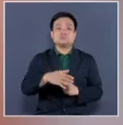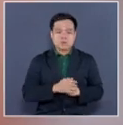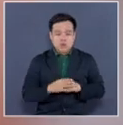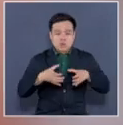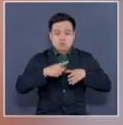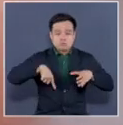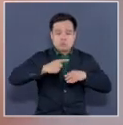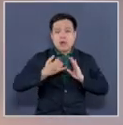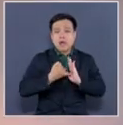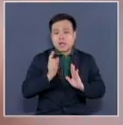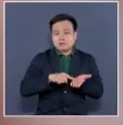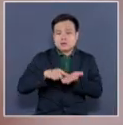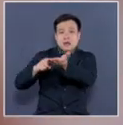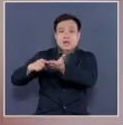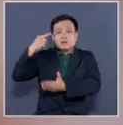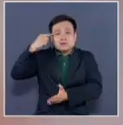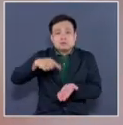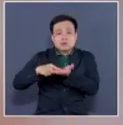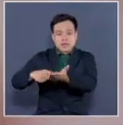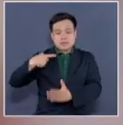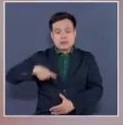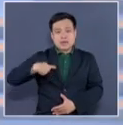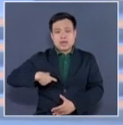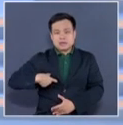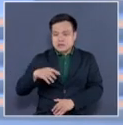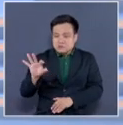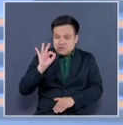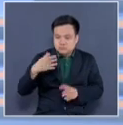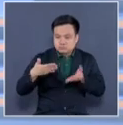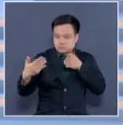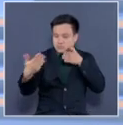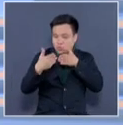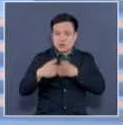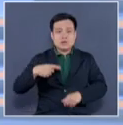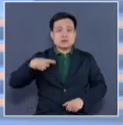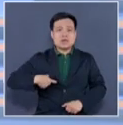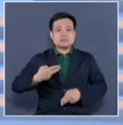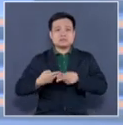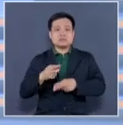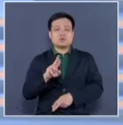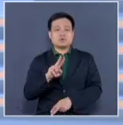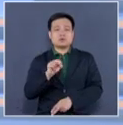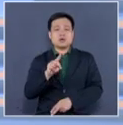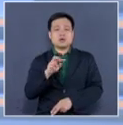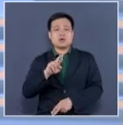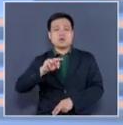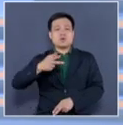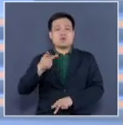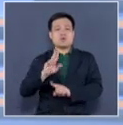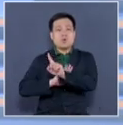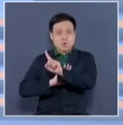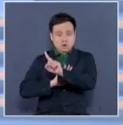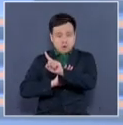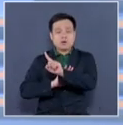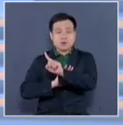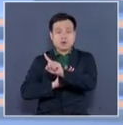เพราะอะไรรู้ไหมครับคุณผู้ชมคงเคยได้ยินข่าวมาระยะหนึ่งแล้วว่าก่อนหน้านี้มีลายโค้ชชื่อดังคนหนึ่งที่เขาพูดจาไม่ค่อยชัดและเขาชื่น